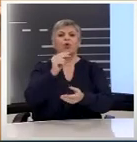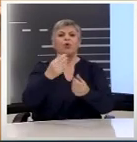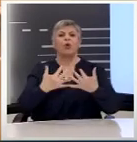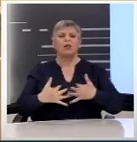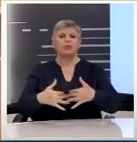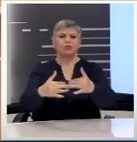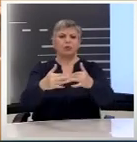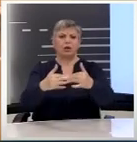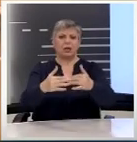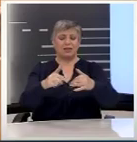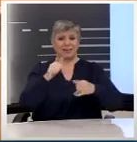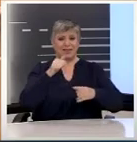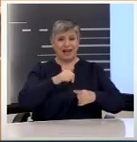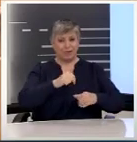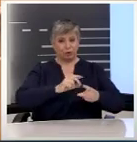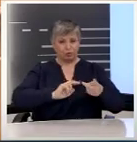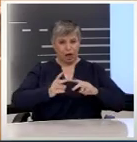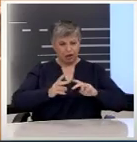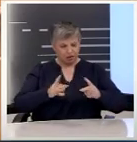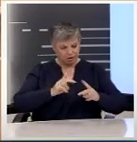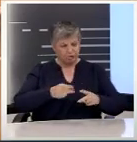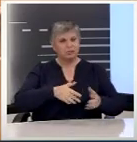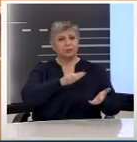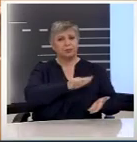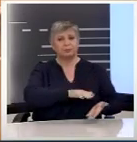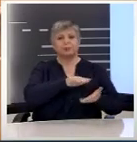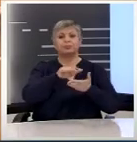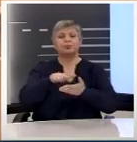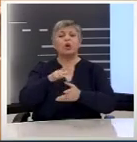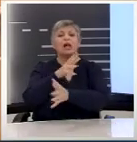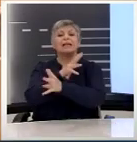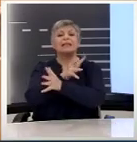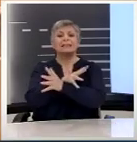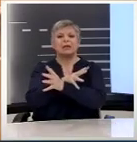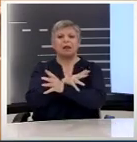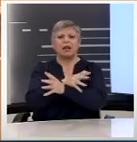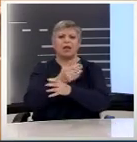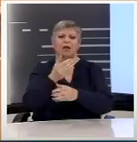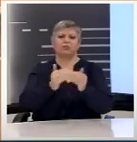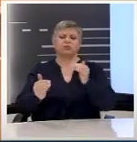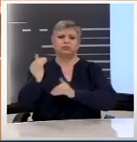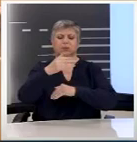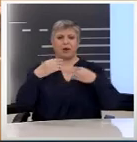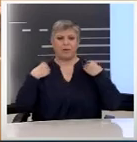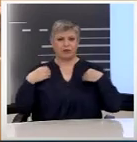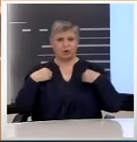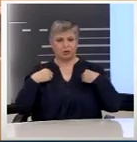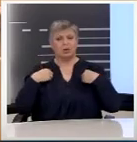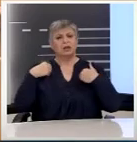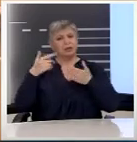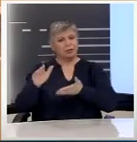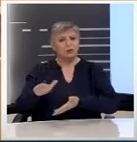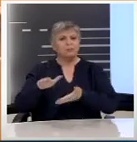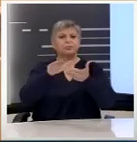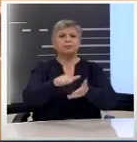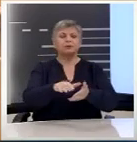διαμέσου της εισαγγελίας του Αρείου Πάγου και του Υπουργείου Δικαιοσύνης για να αποφανθεί η Βουλή για το σχετικό ανάρρητη ασυλία κτλ. Και